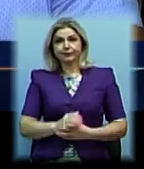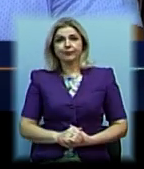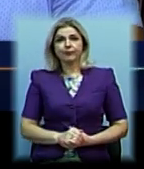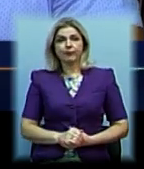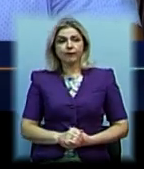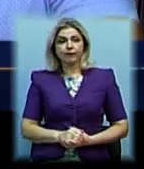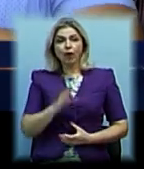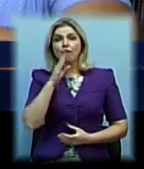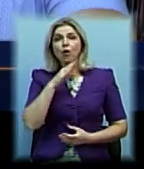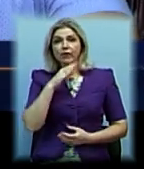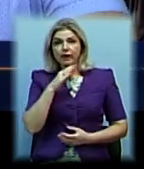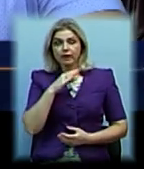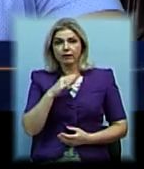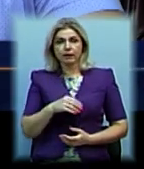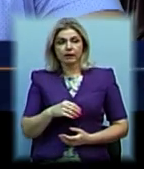матеріалу води,